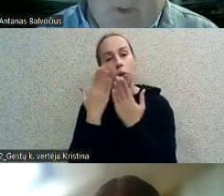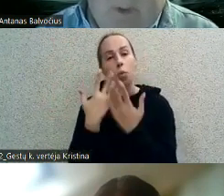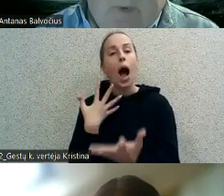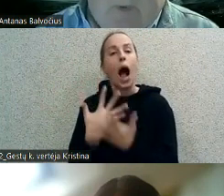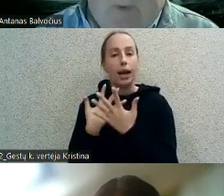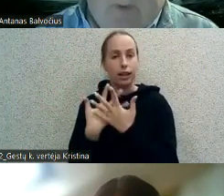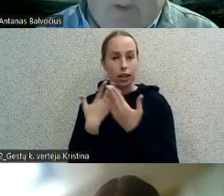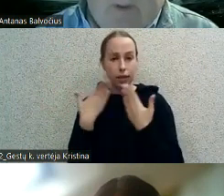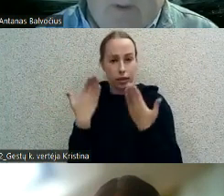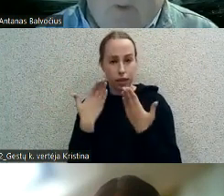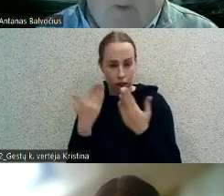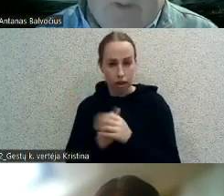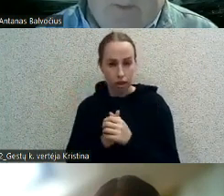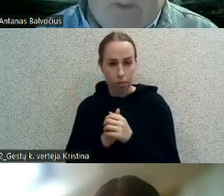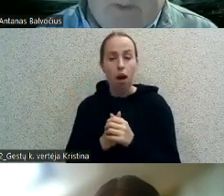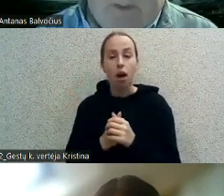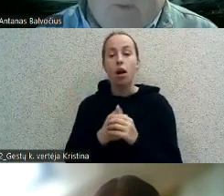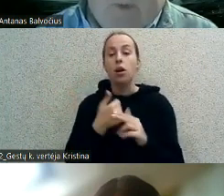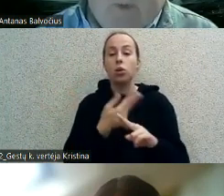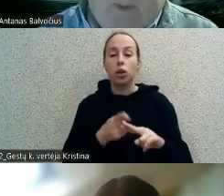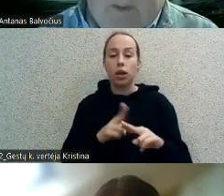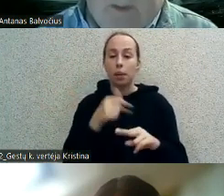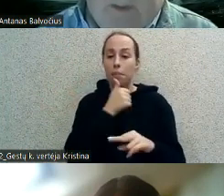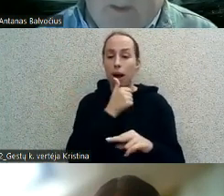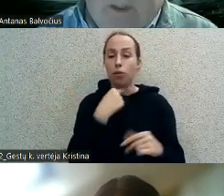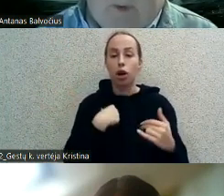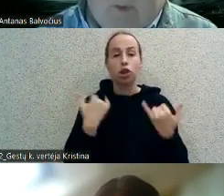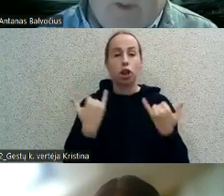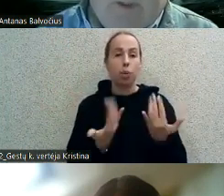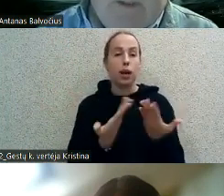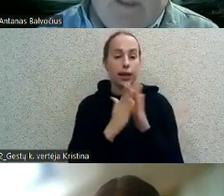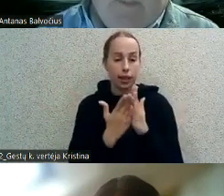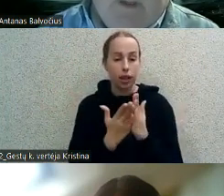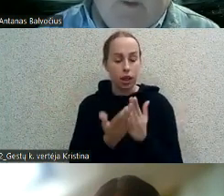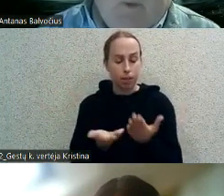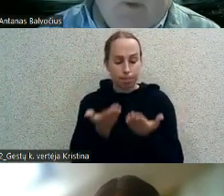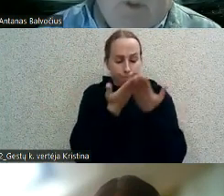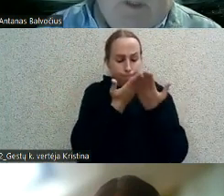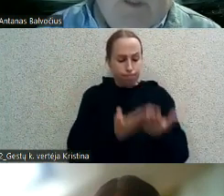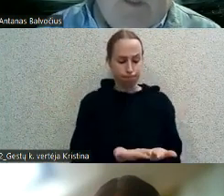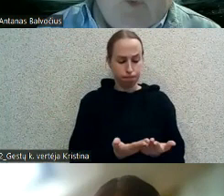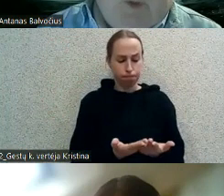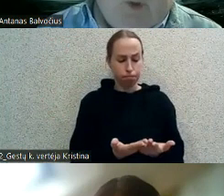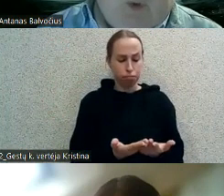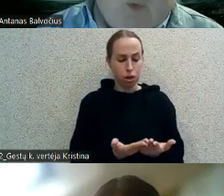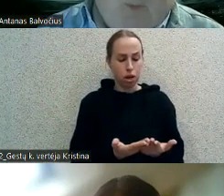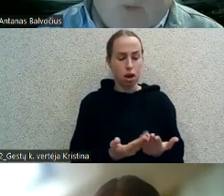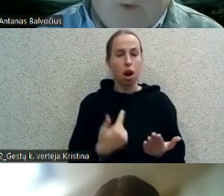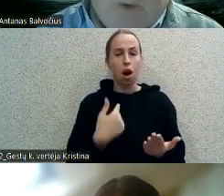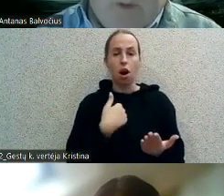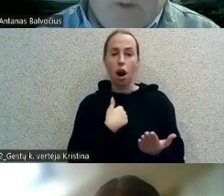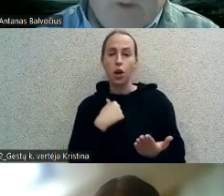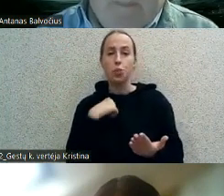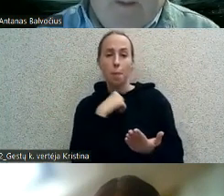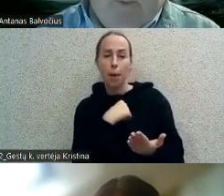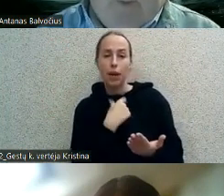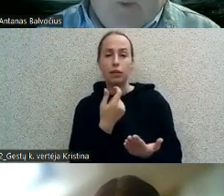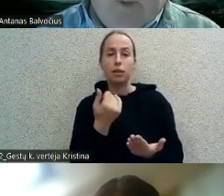skaitimui. Pavyzdžiui, dabar, jeigu pasiėmęs aš esu vadovėlį ar knygą kažkokią, aš nelabai galiu tenai su pieštuku